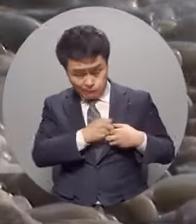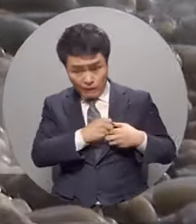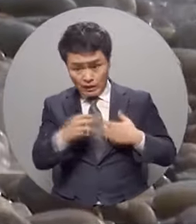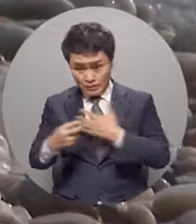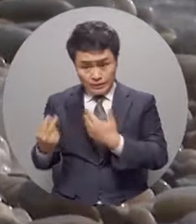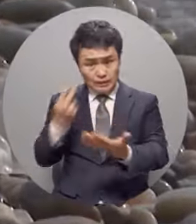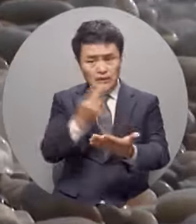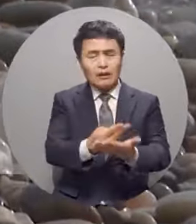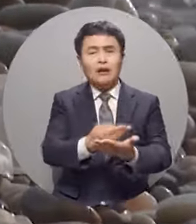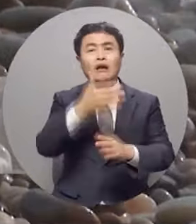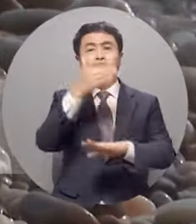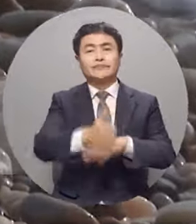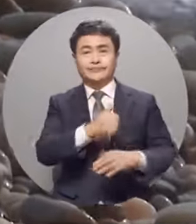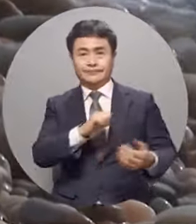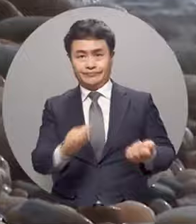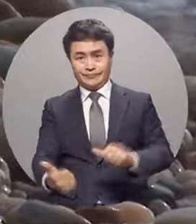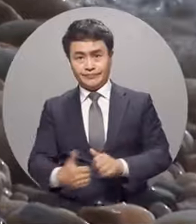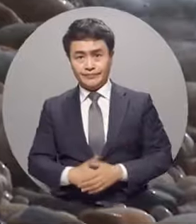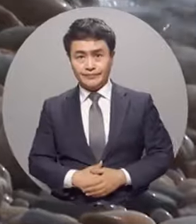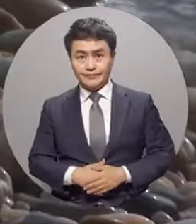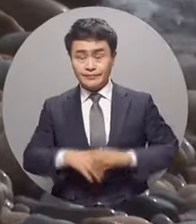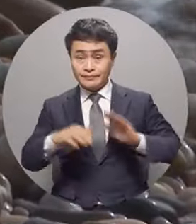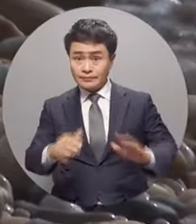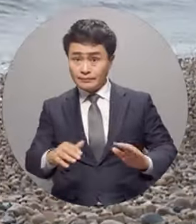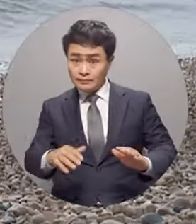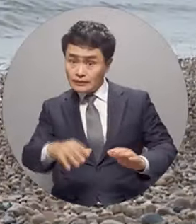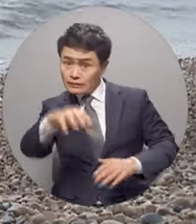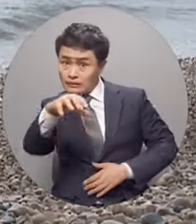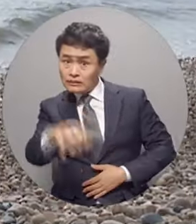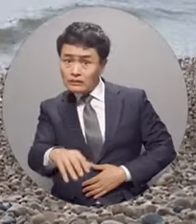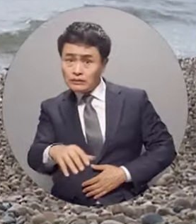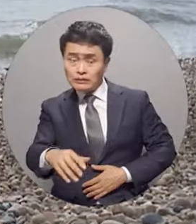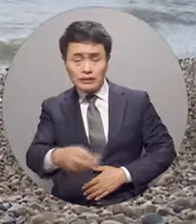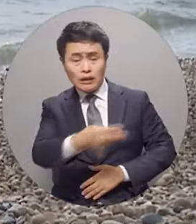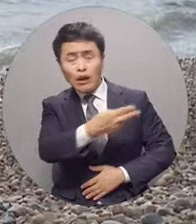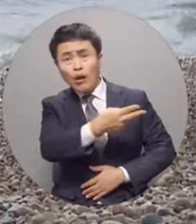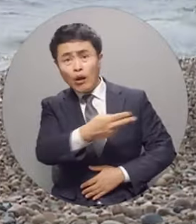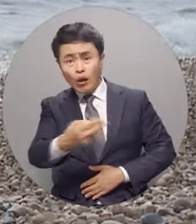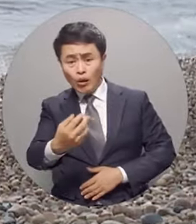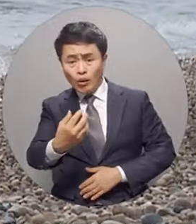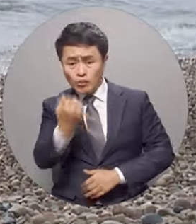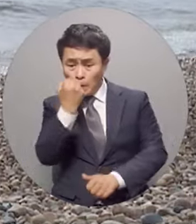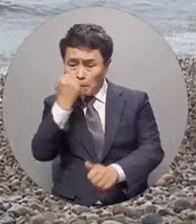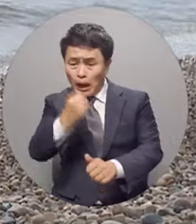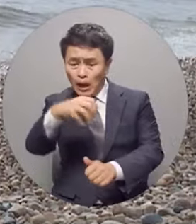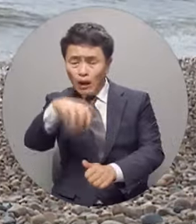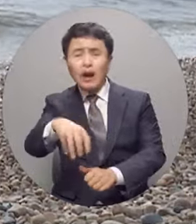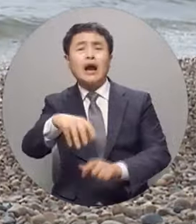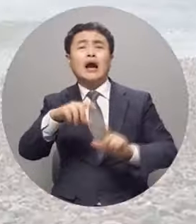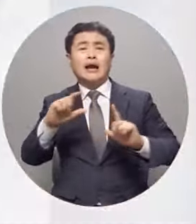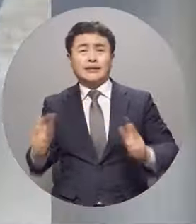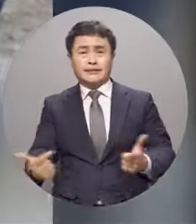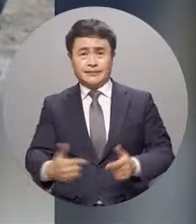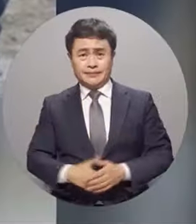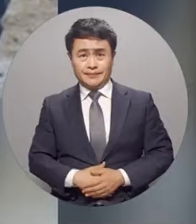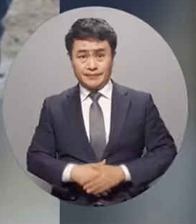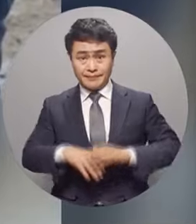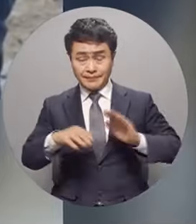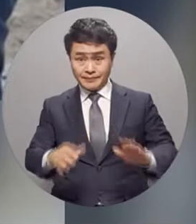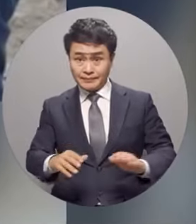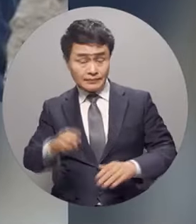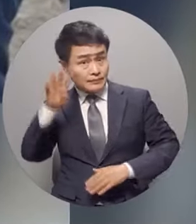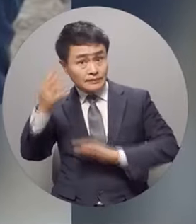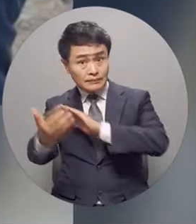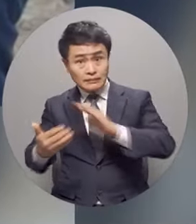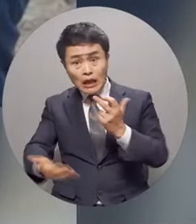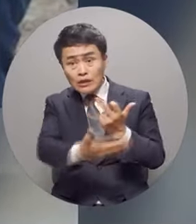남성은 끝내 숨졌습니다 사고 장소는 해수욕장으로 지정되지 않은 곳이었습니다 나흘전